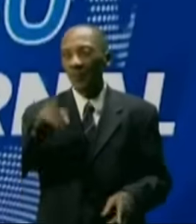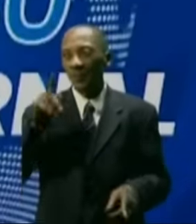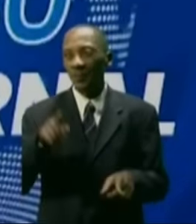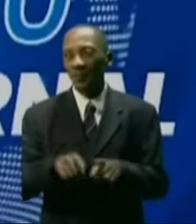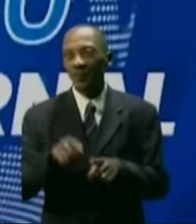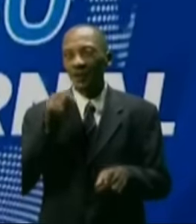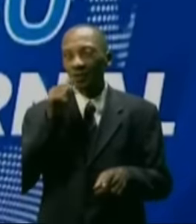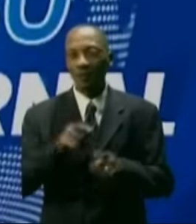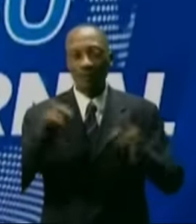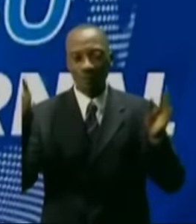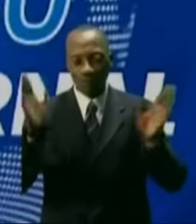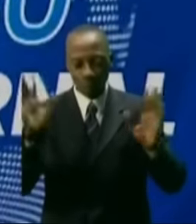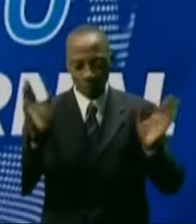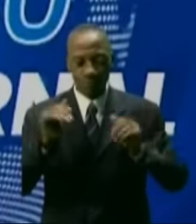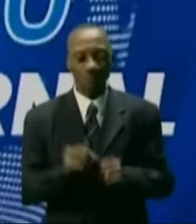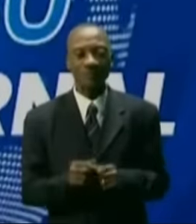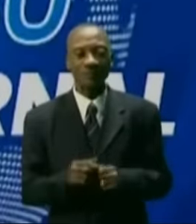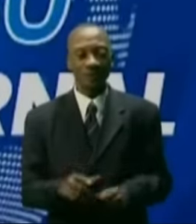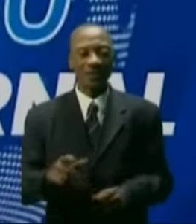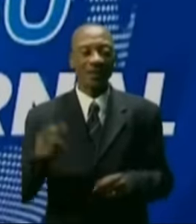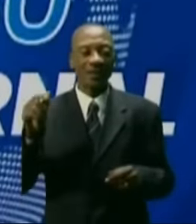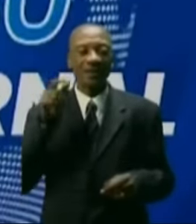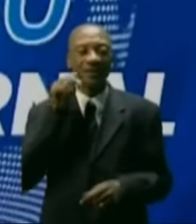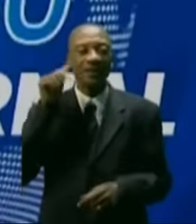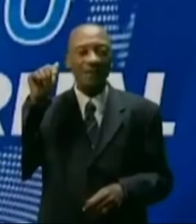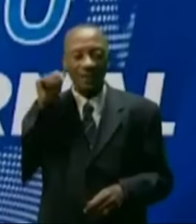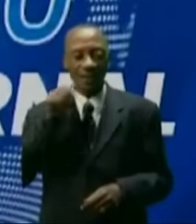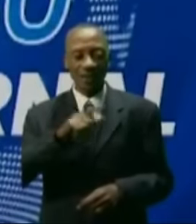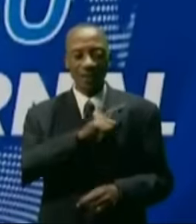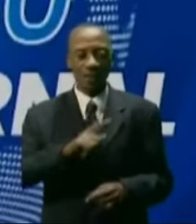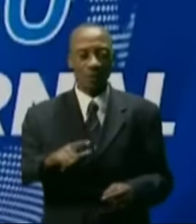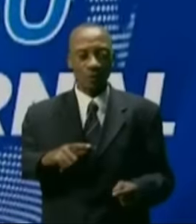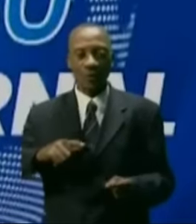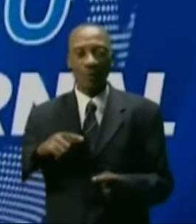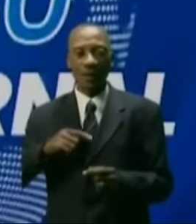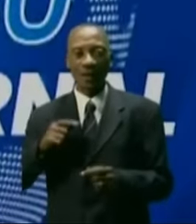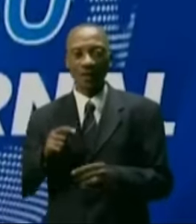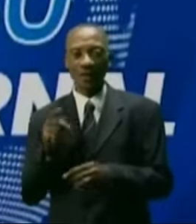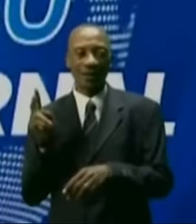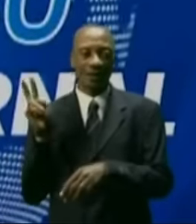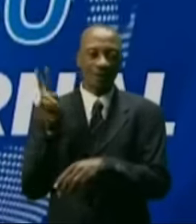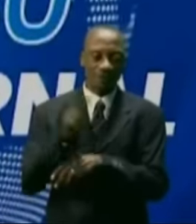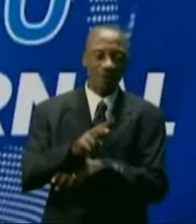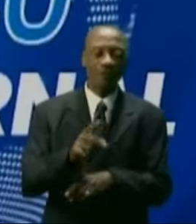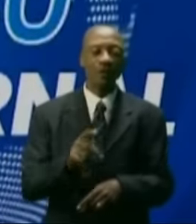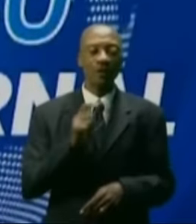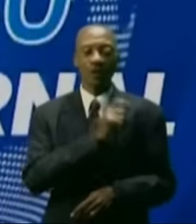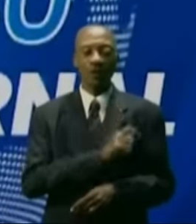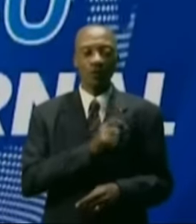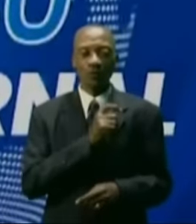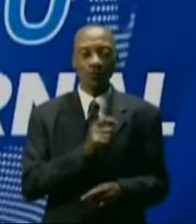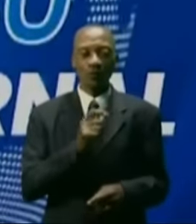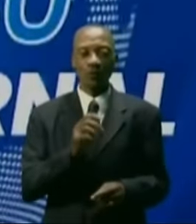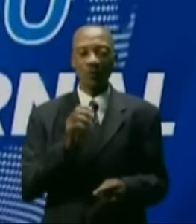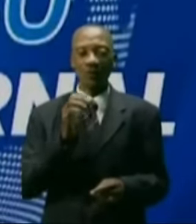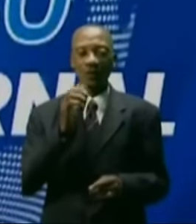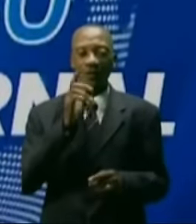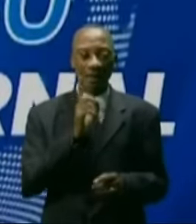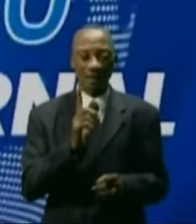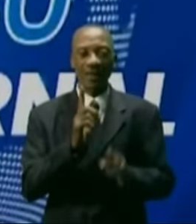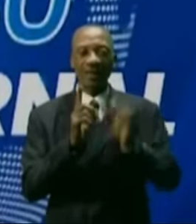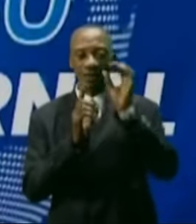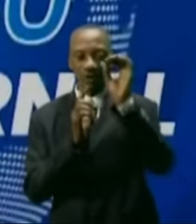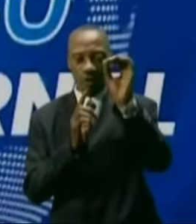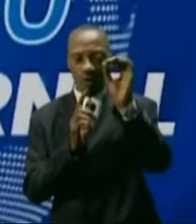de 1-0 face aux éperviers du Togo dans le cadre de la 4e journée des éliminatoires de la Coupe du Monde États-Unis, Mexique,